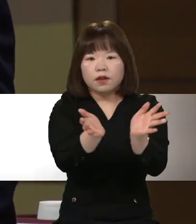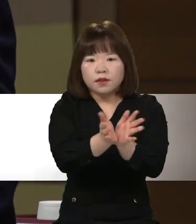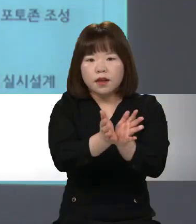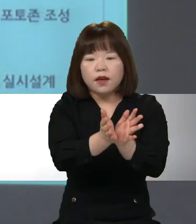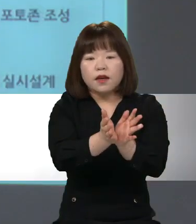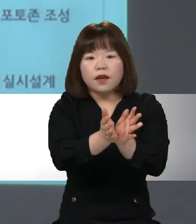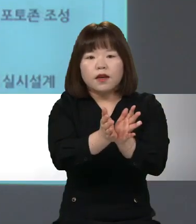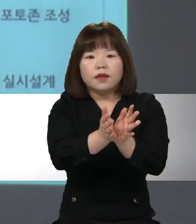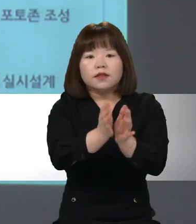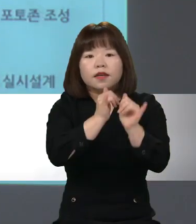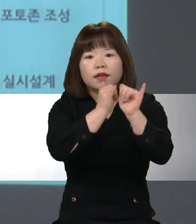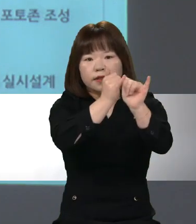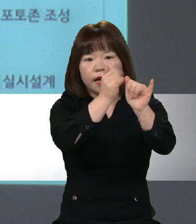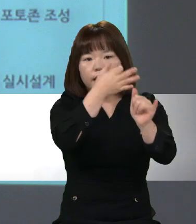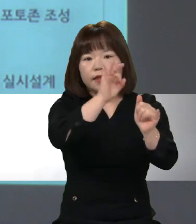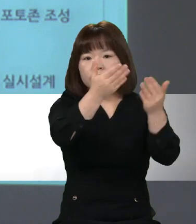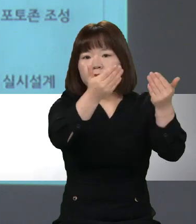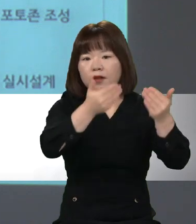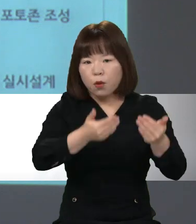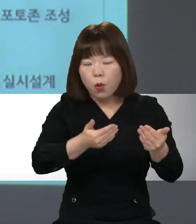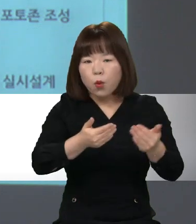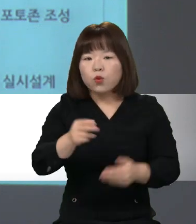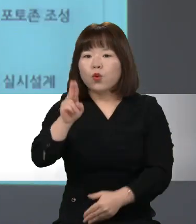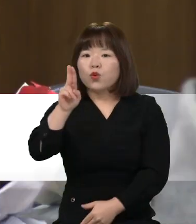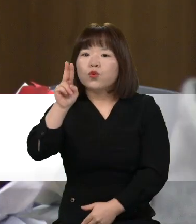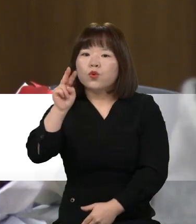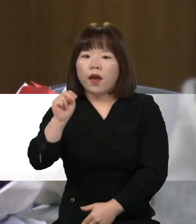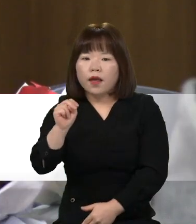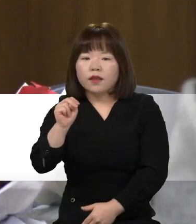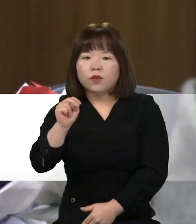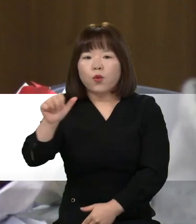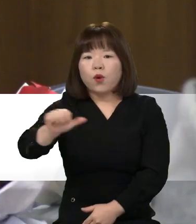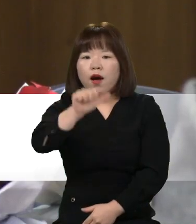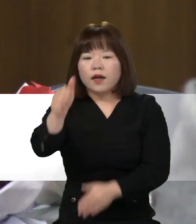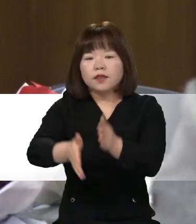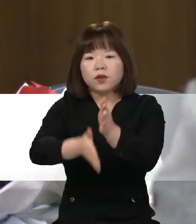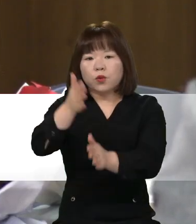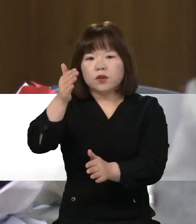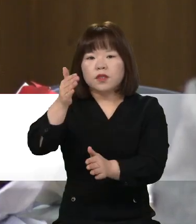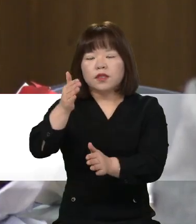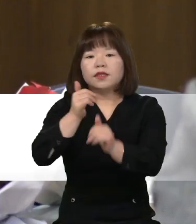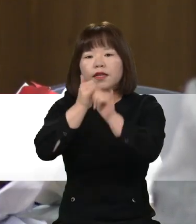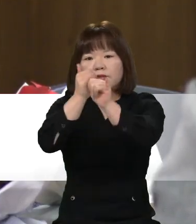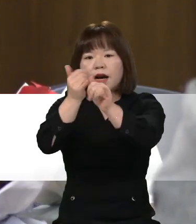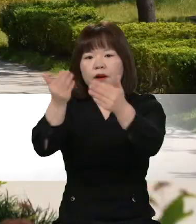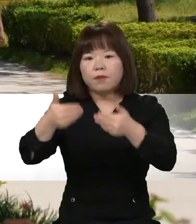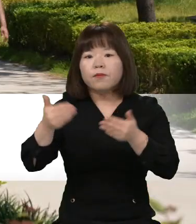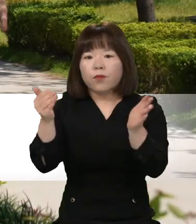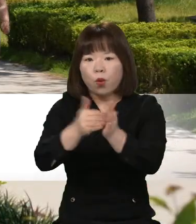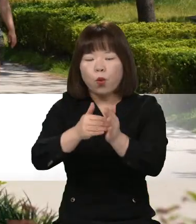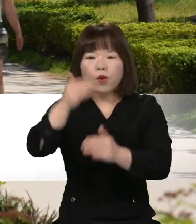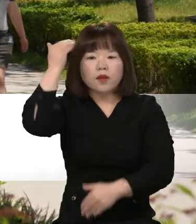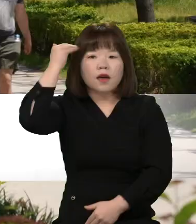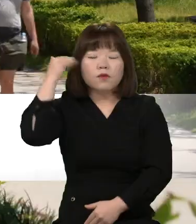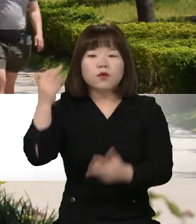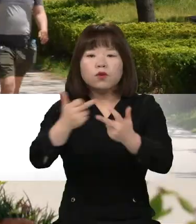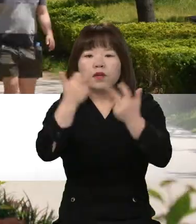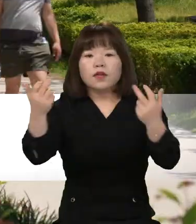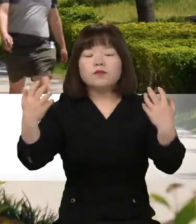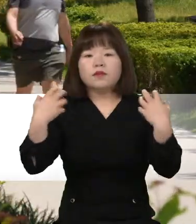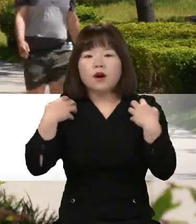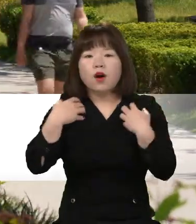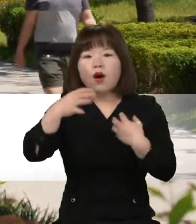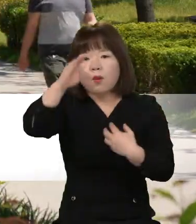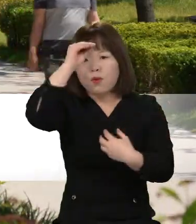환경단체 kbt의 녹색 깃발상 인증 un헤비타트 주관 아시아 도시 경광상 수상 대한민국